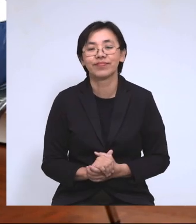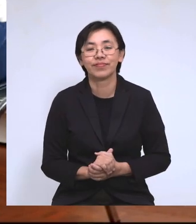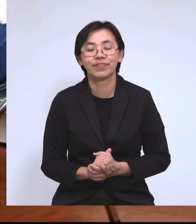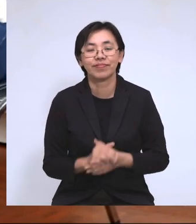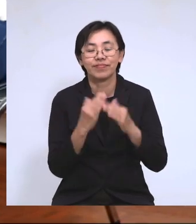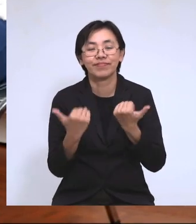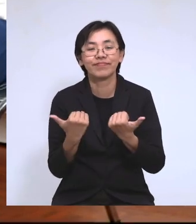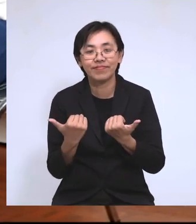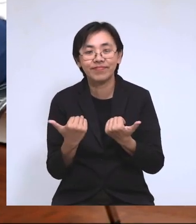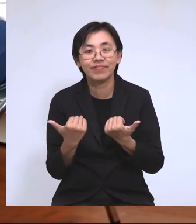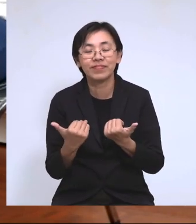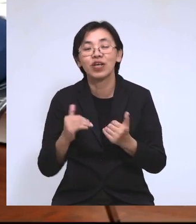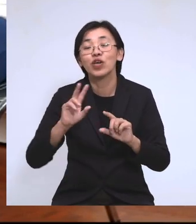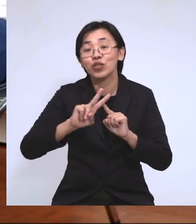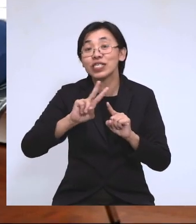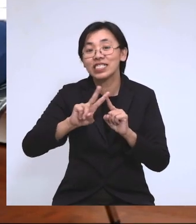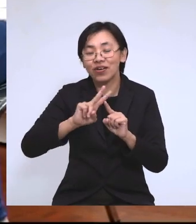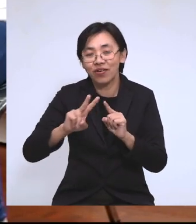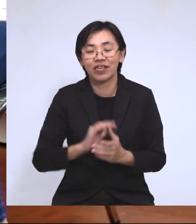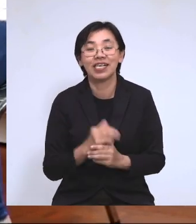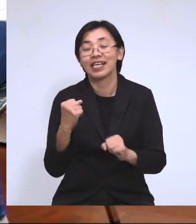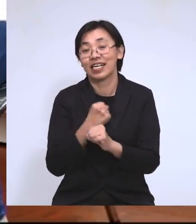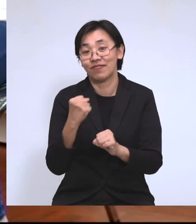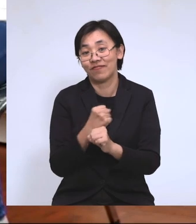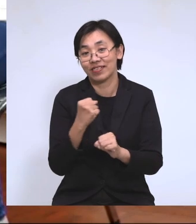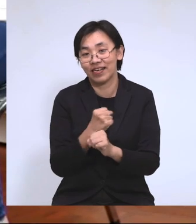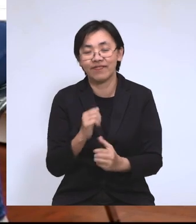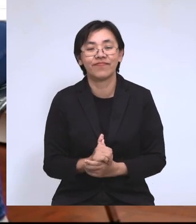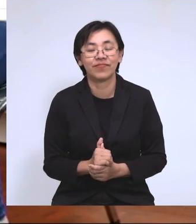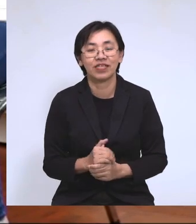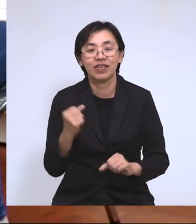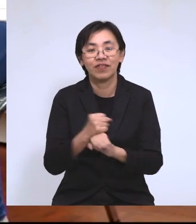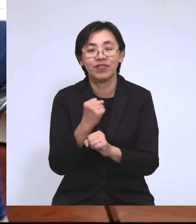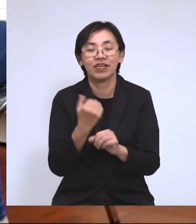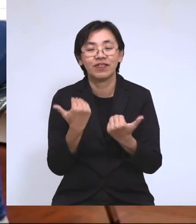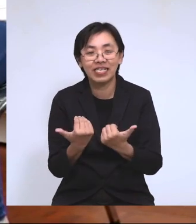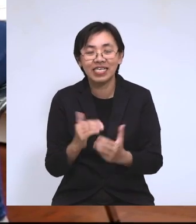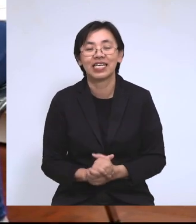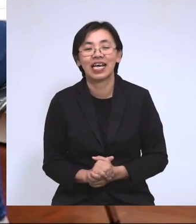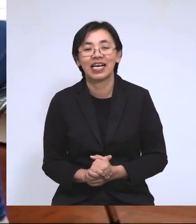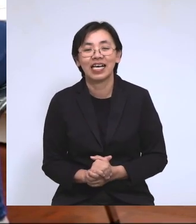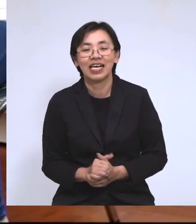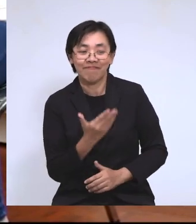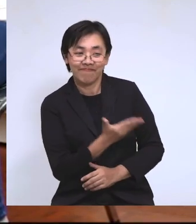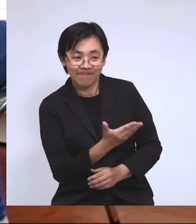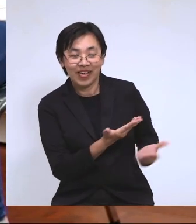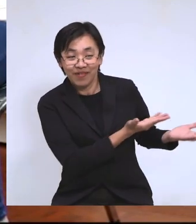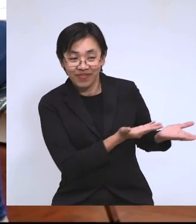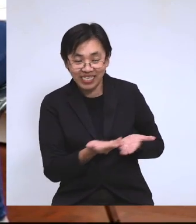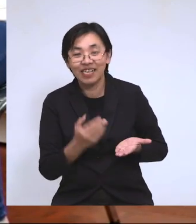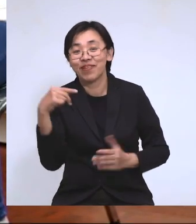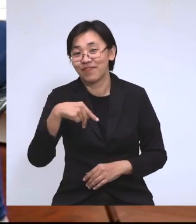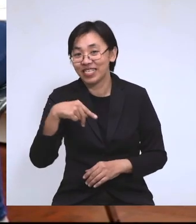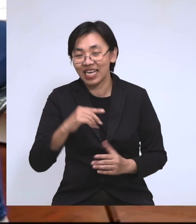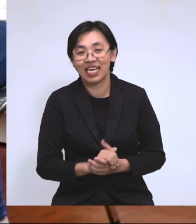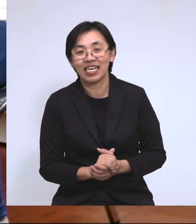โอเคค่ะทีนี้ก็อยู่ในช่วงที่สองนะคะเป็นช่วงของการฝึกนะคะทีนี้วันนี้ค่ะคุณน้ำหวานเนี่ยมีแขก